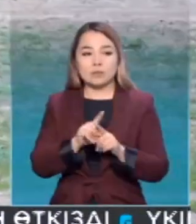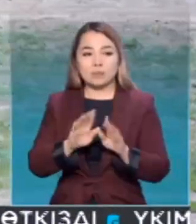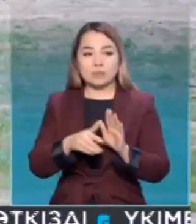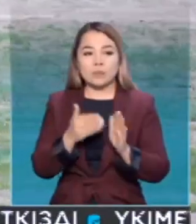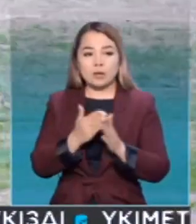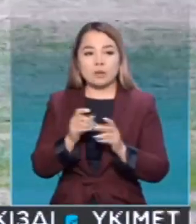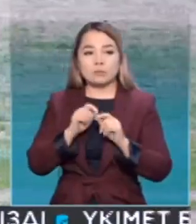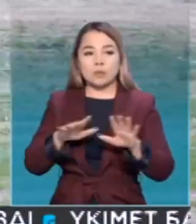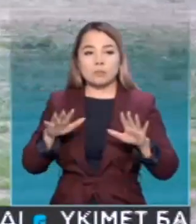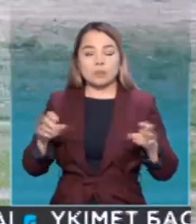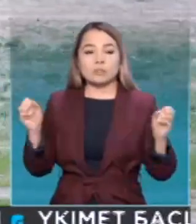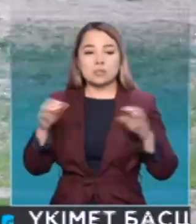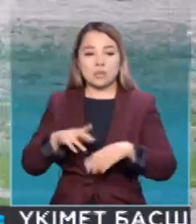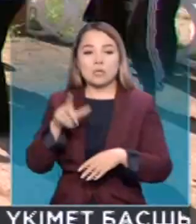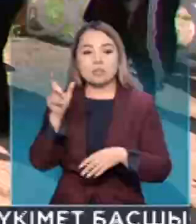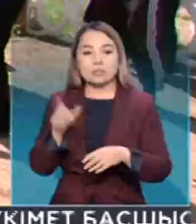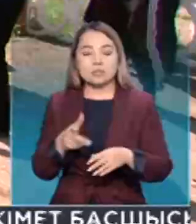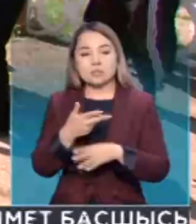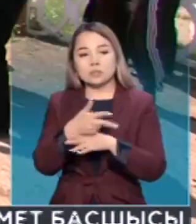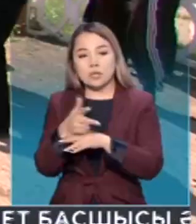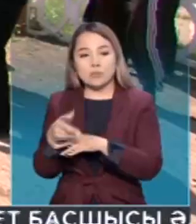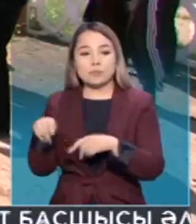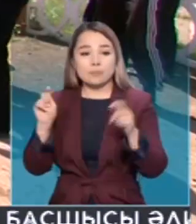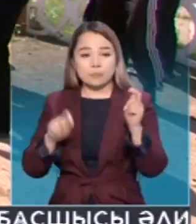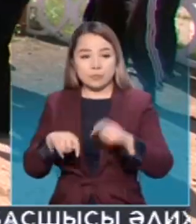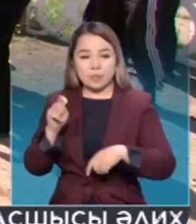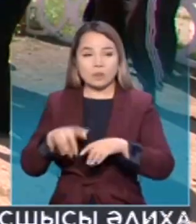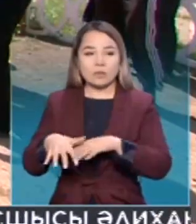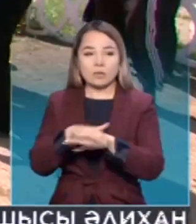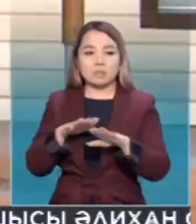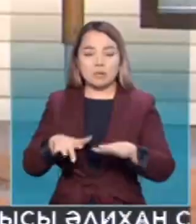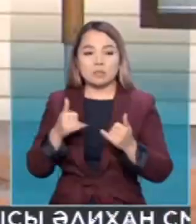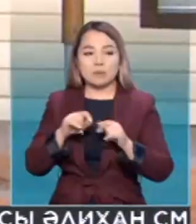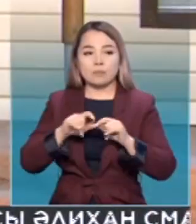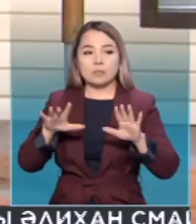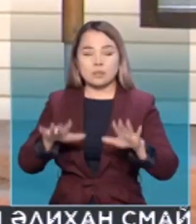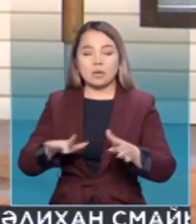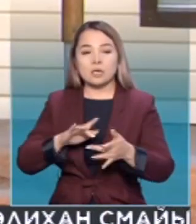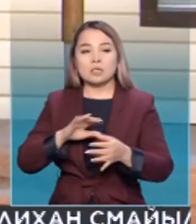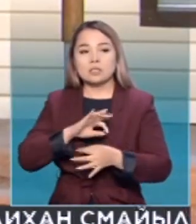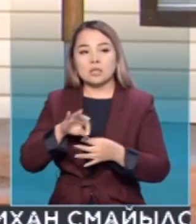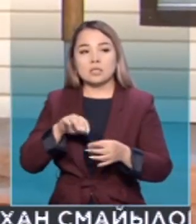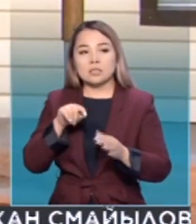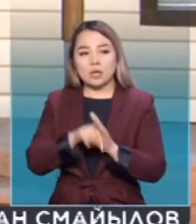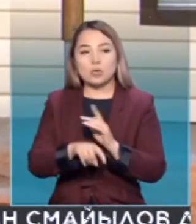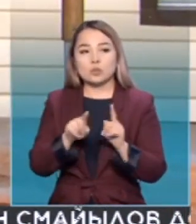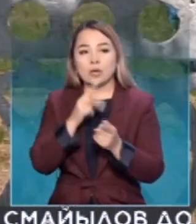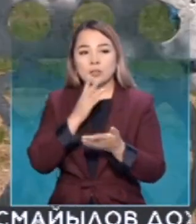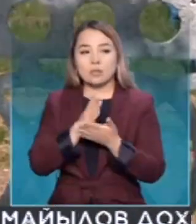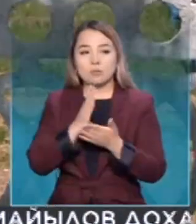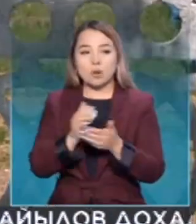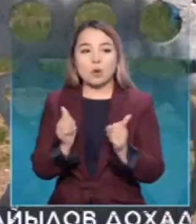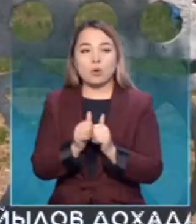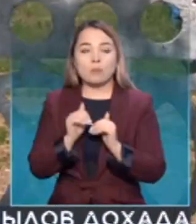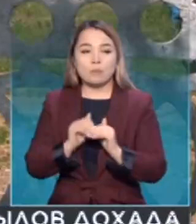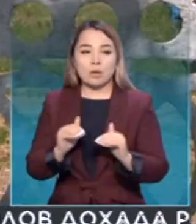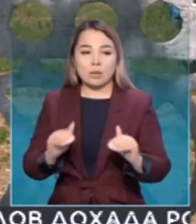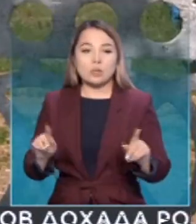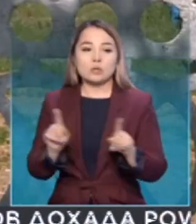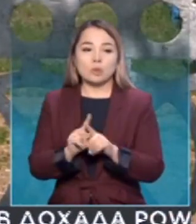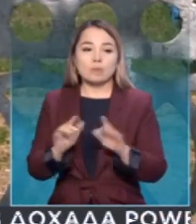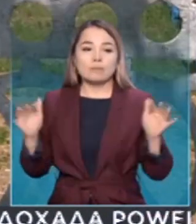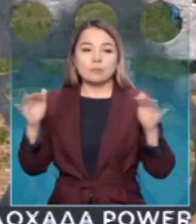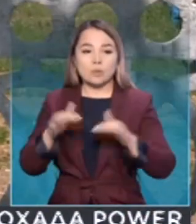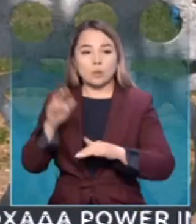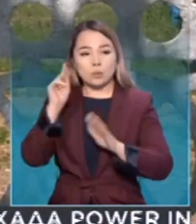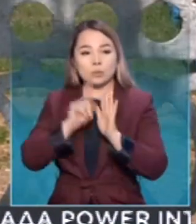мектебінің алдына жинала бастады. Балалар кезіндегі кеңсенің ғимаратында оқып жатыр. Интернаты да ішінде. Тіпті көрші ауылдың балалары да